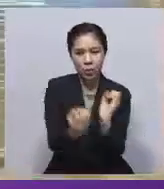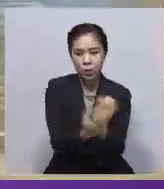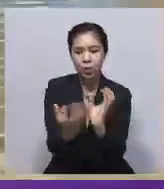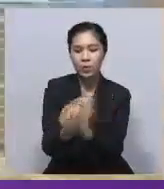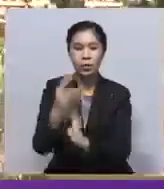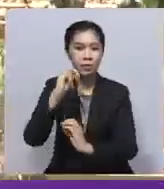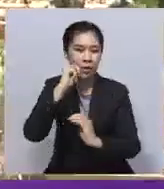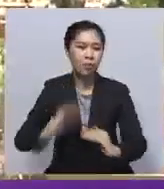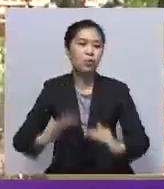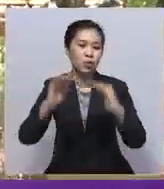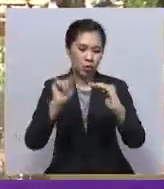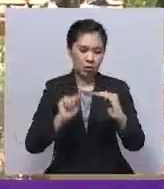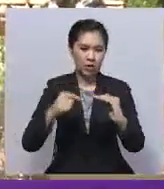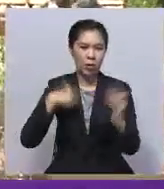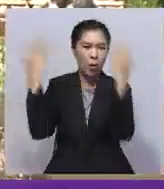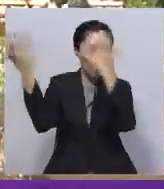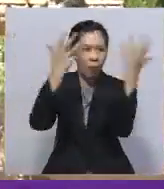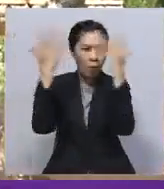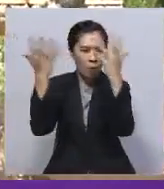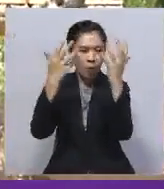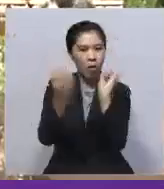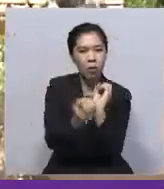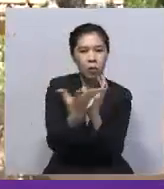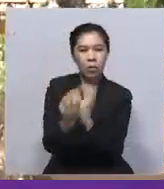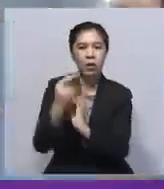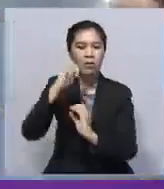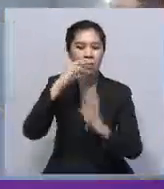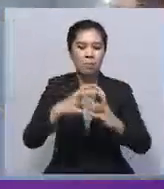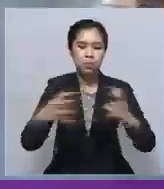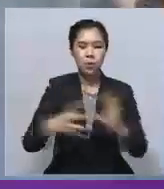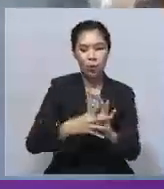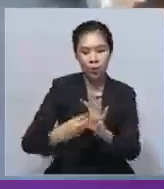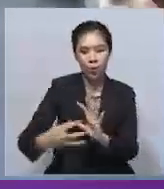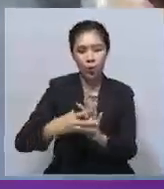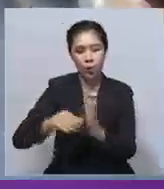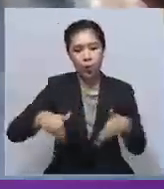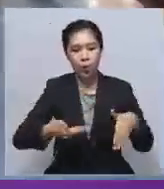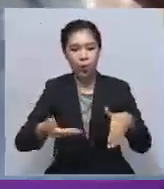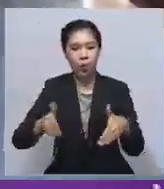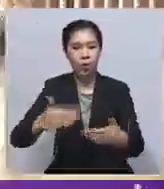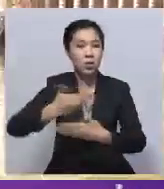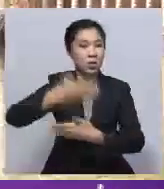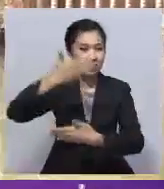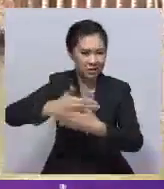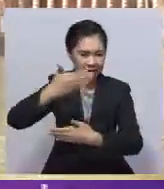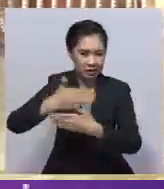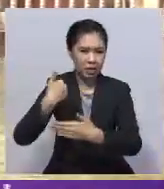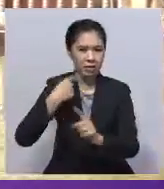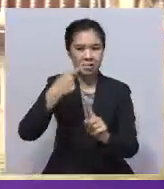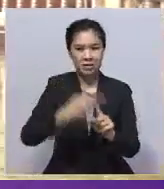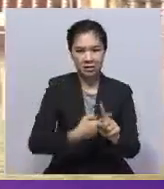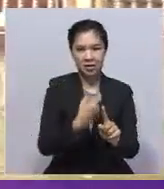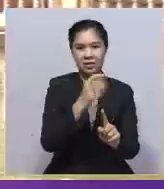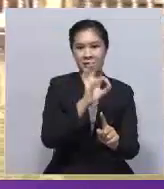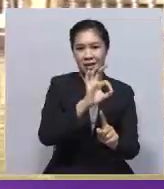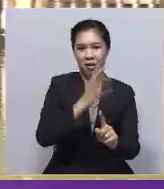มจากผลกระทบที่เกิดจากพายุดีเพรสชันและการระบายน้ำจากเขื่อนเจ้าพระยาและเขื่อนอุบลรัตน์ตั้งแต่ช่วงเดือนกันยายนที่ผ่